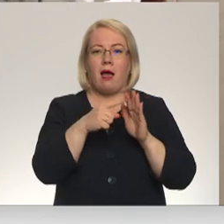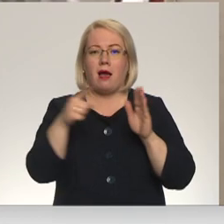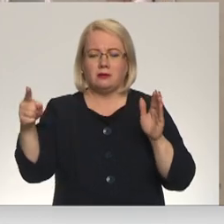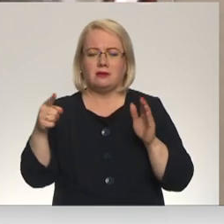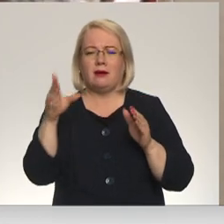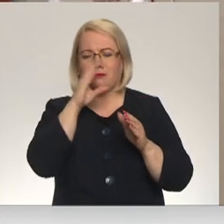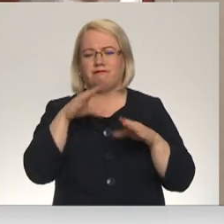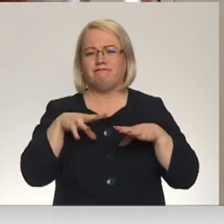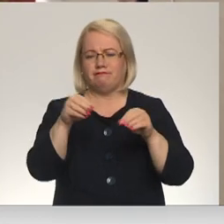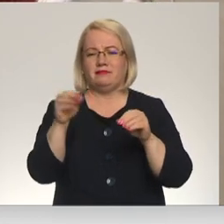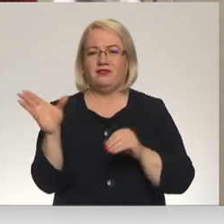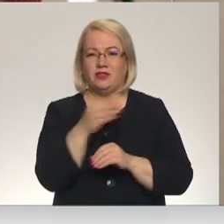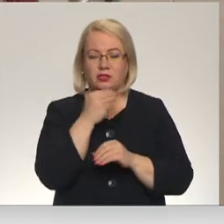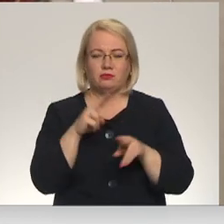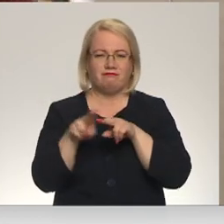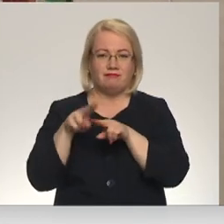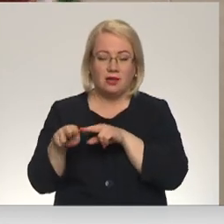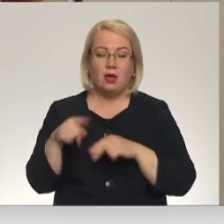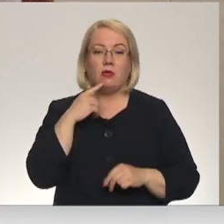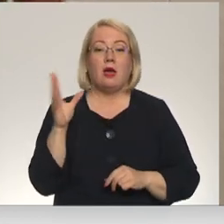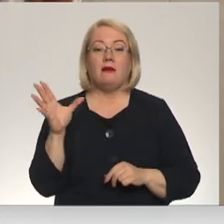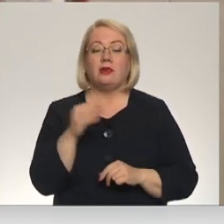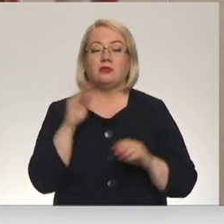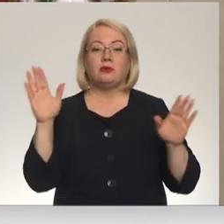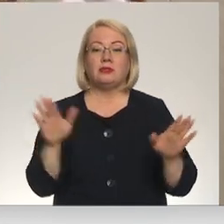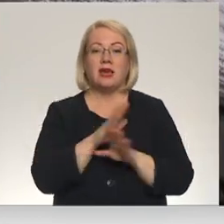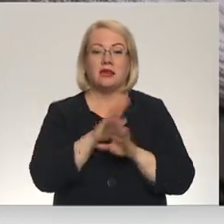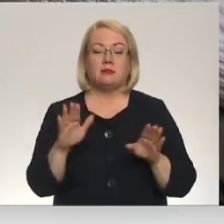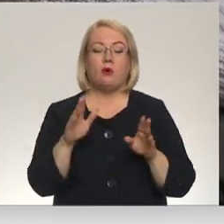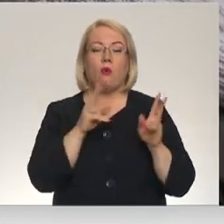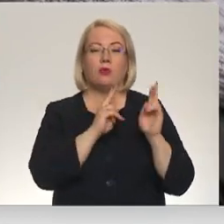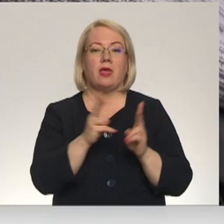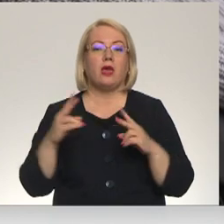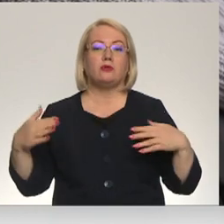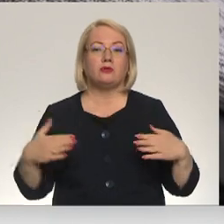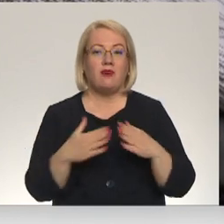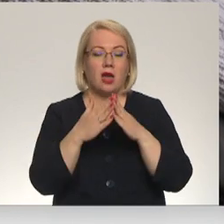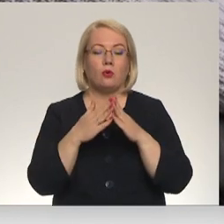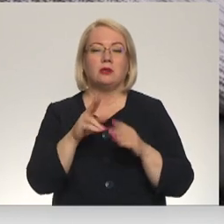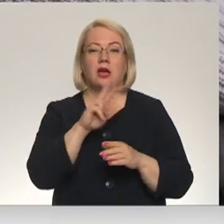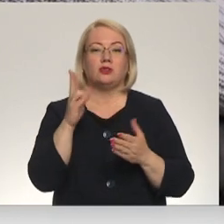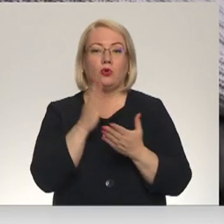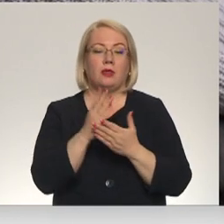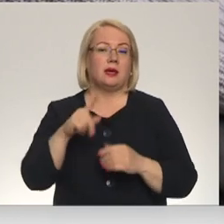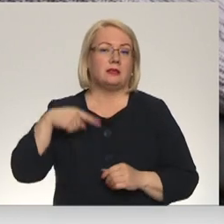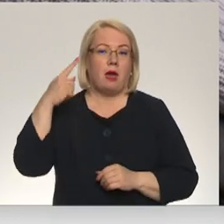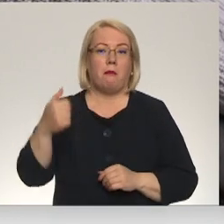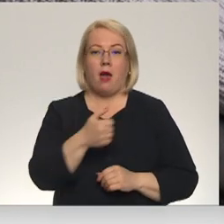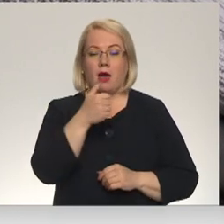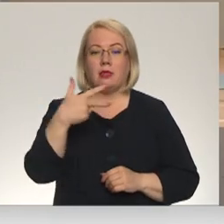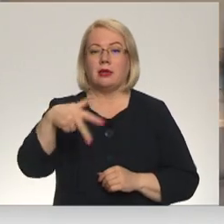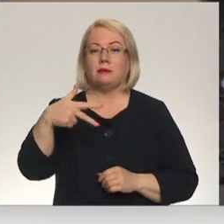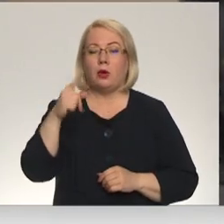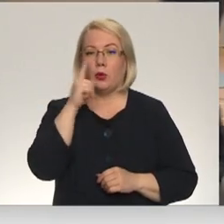sadarīsim. 27. Vispārējos latviešu dziesmu un 17. Deju svētkos, kas notiks nākamā gada 30.